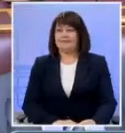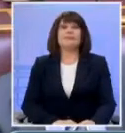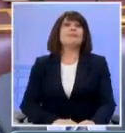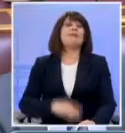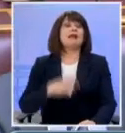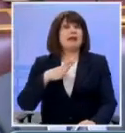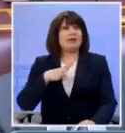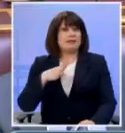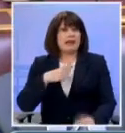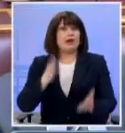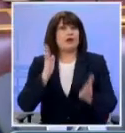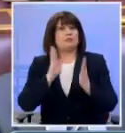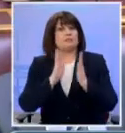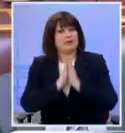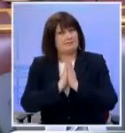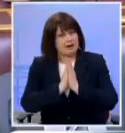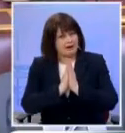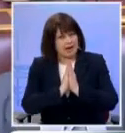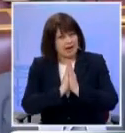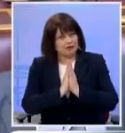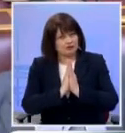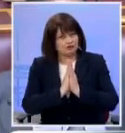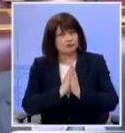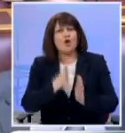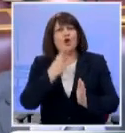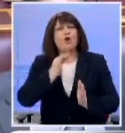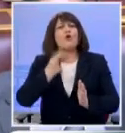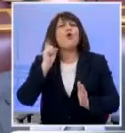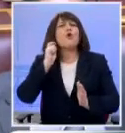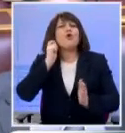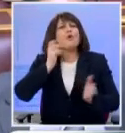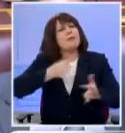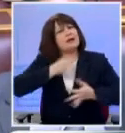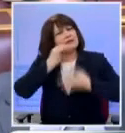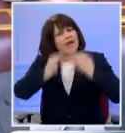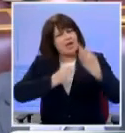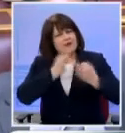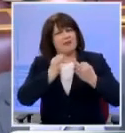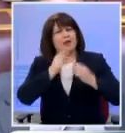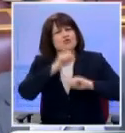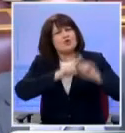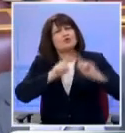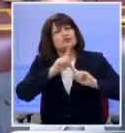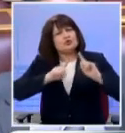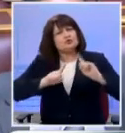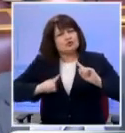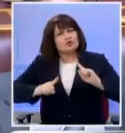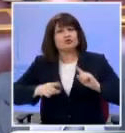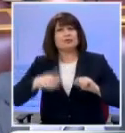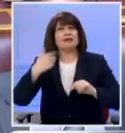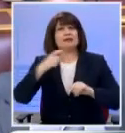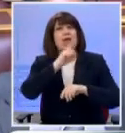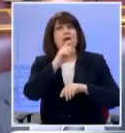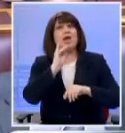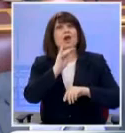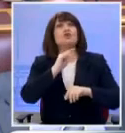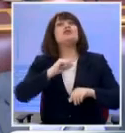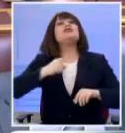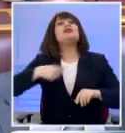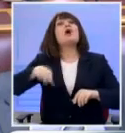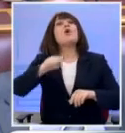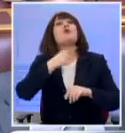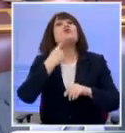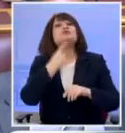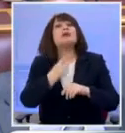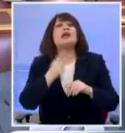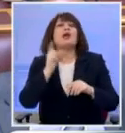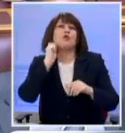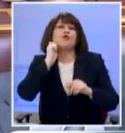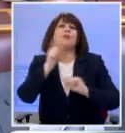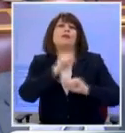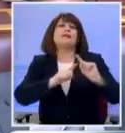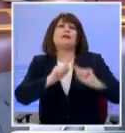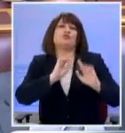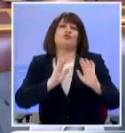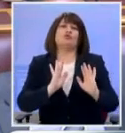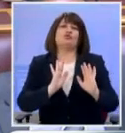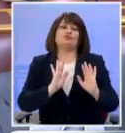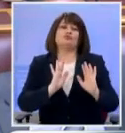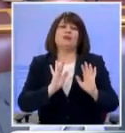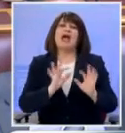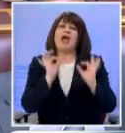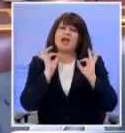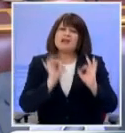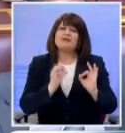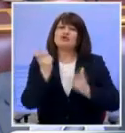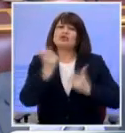ονόματα και στις ερωτήσεις που θα καταθέσω θα βρείτε για όλους τα ονόματά τους,